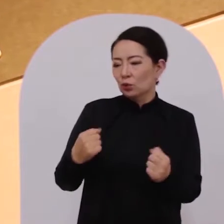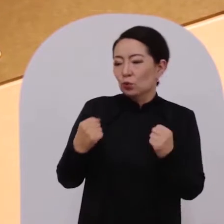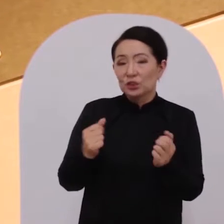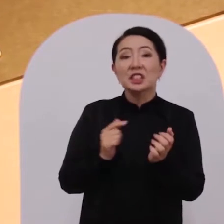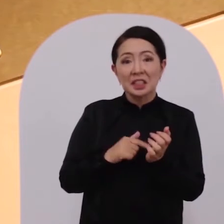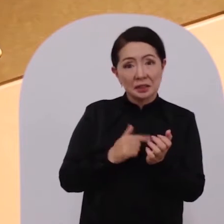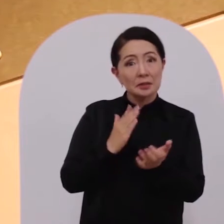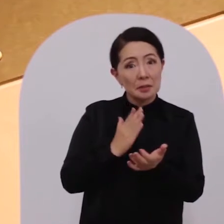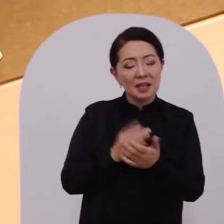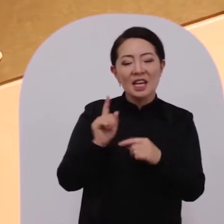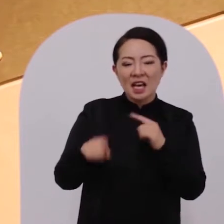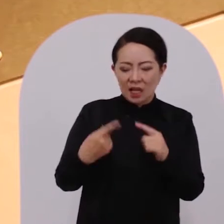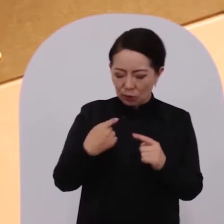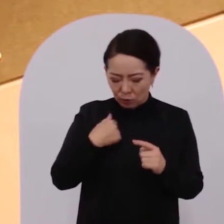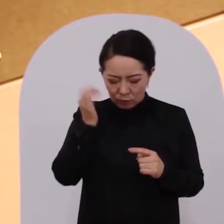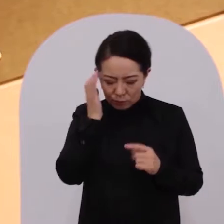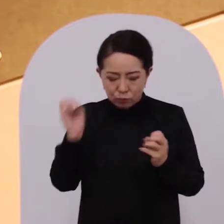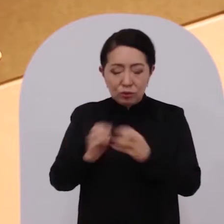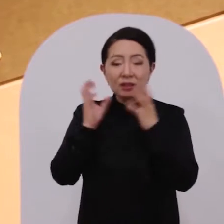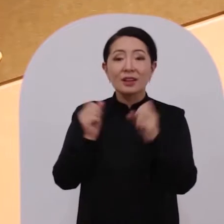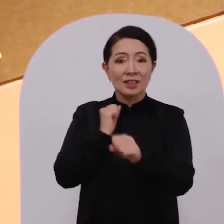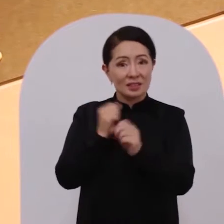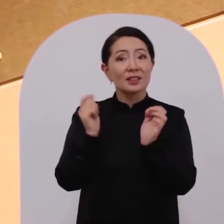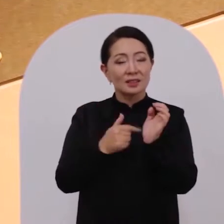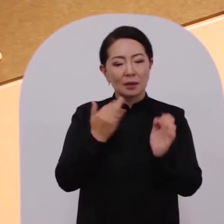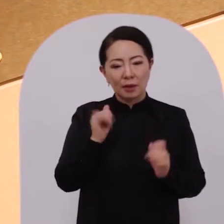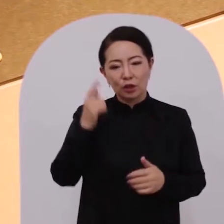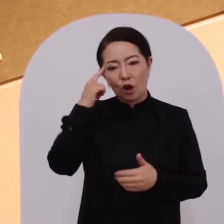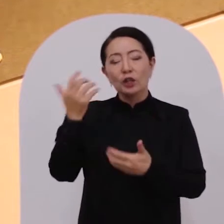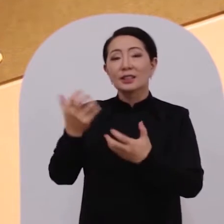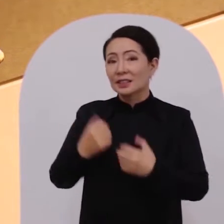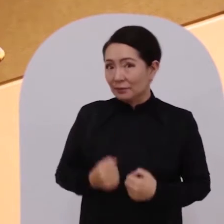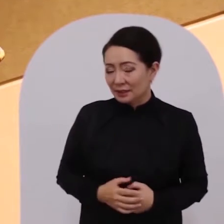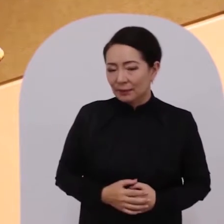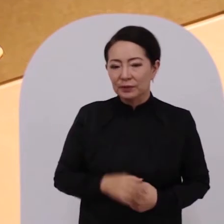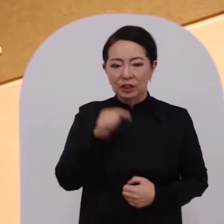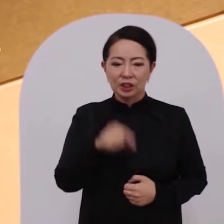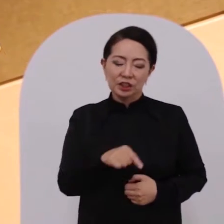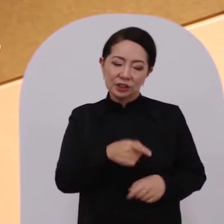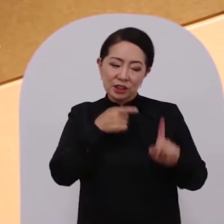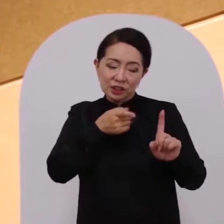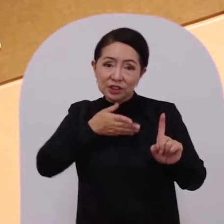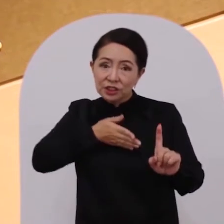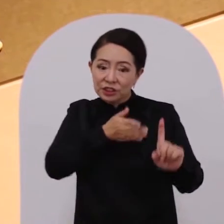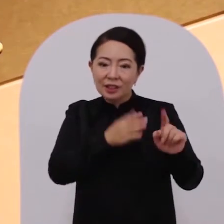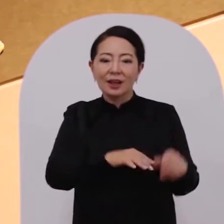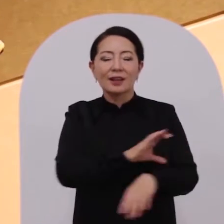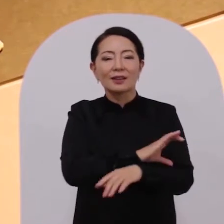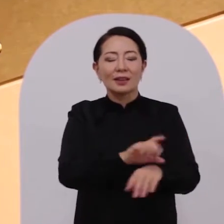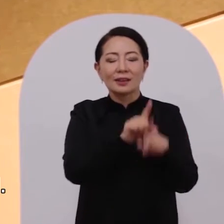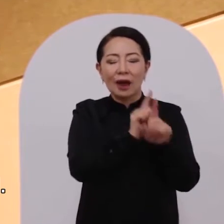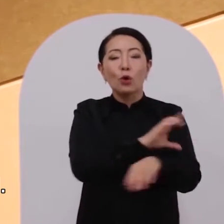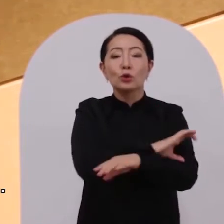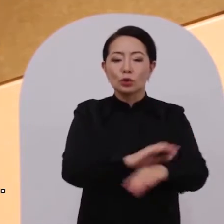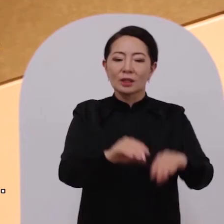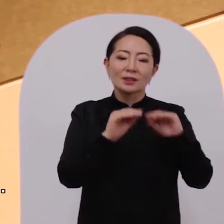хүч шаарддаг. Илүү одоо бид нараас бүтээлч үйлдэх шаардлагатай юм зүйл олгож авсан. Тэгээд яг энэ чиглэлээр